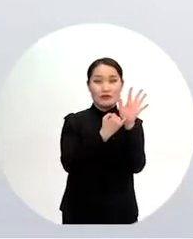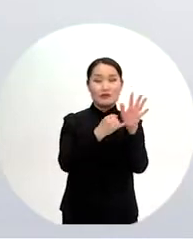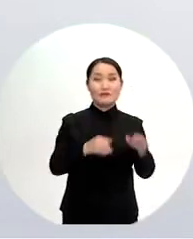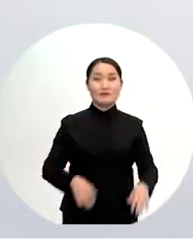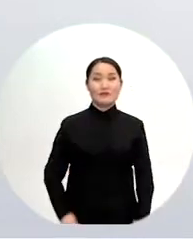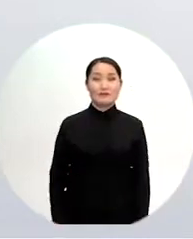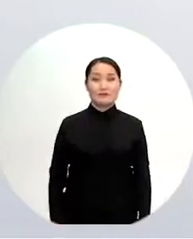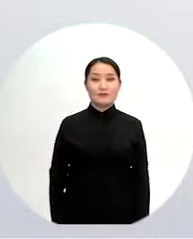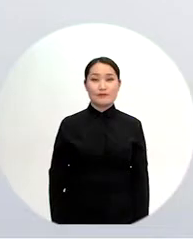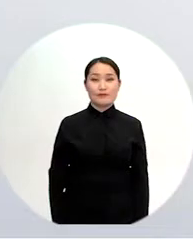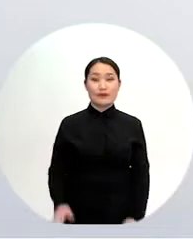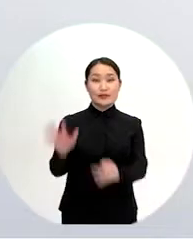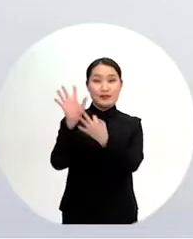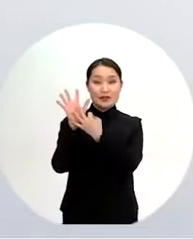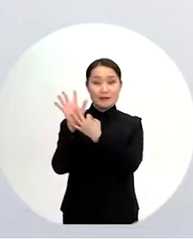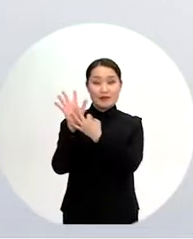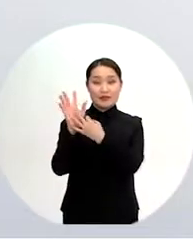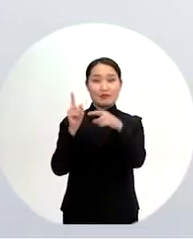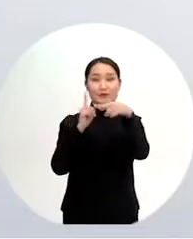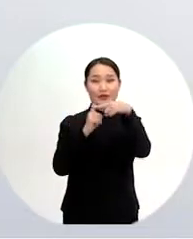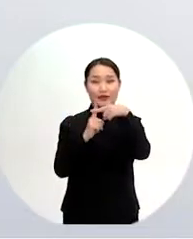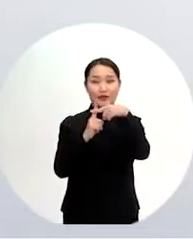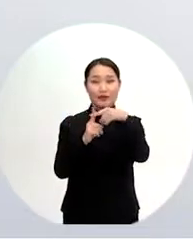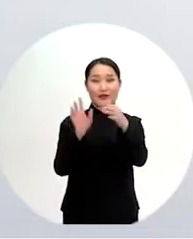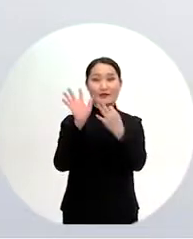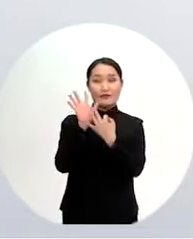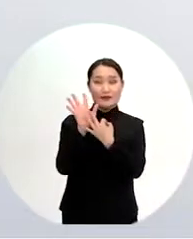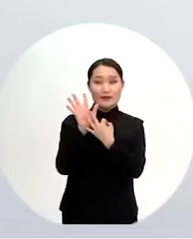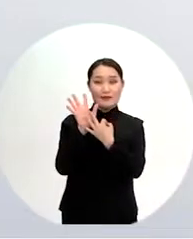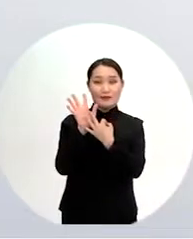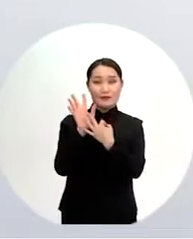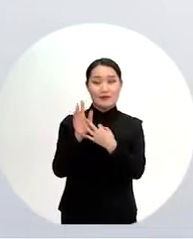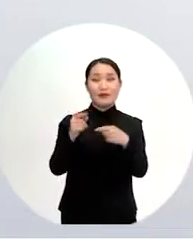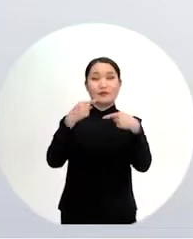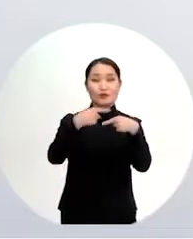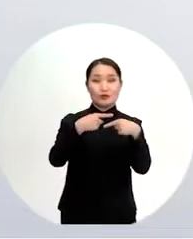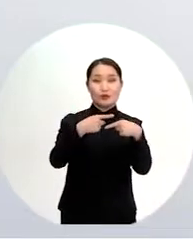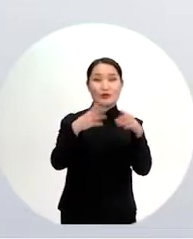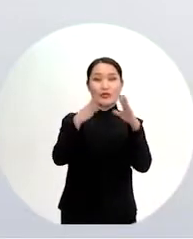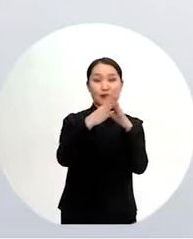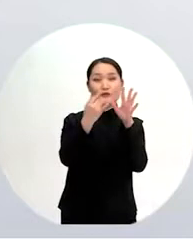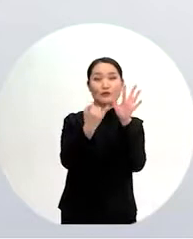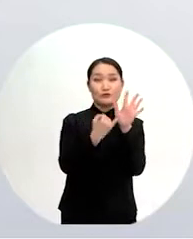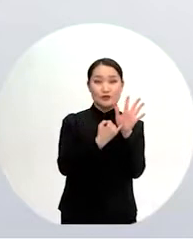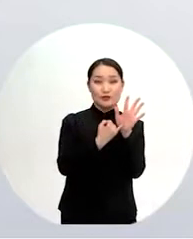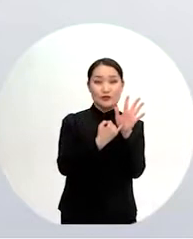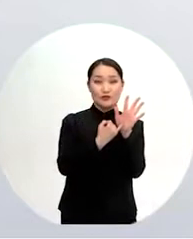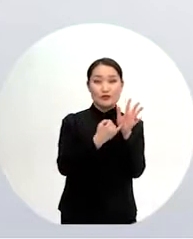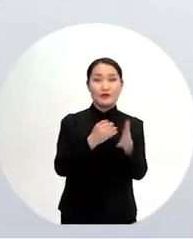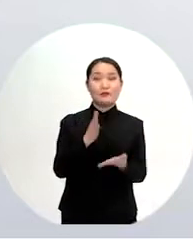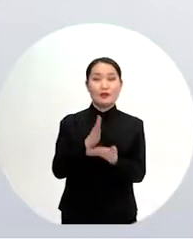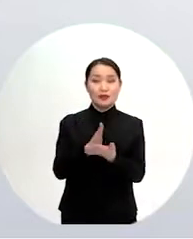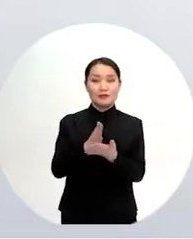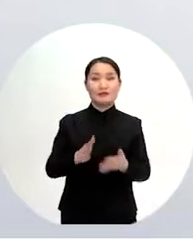буюу 8 дээр нэмэх нь 8. Тэнцүү 16 байх